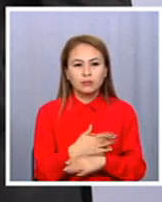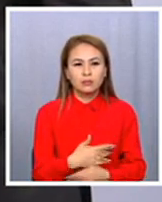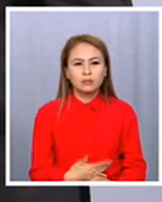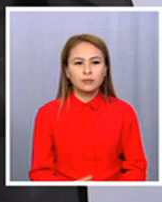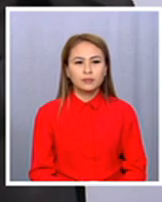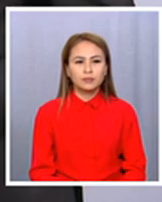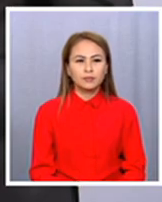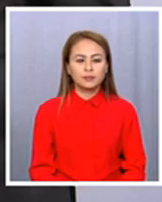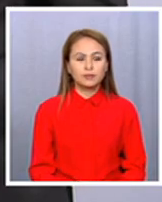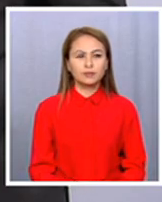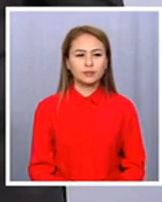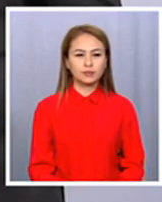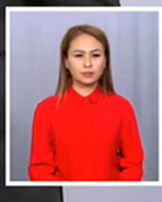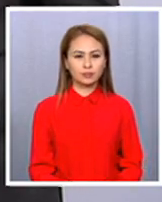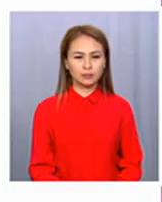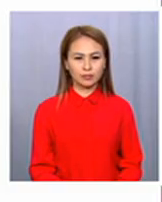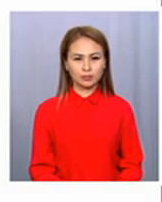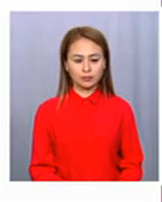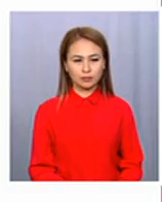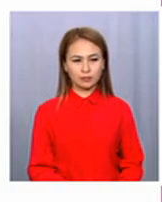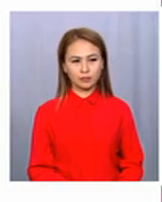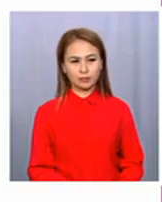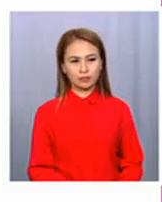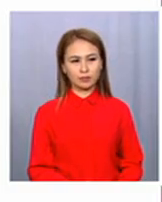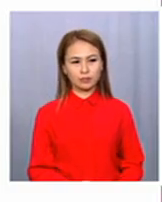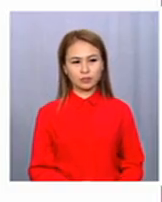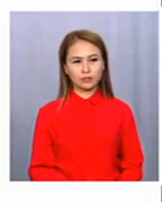бос уақытында серуендеу.